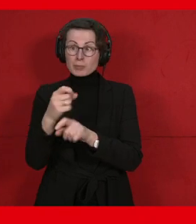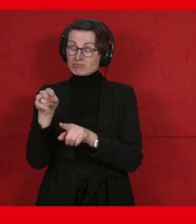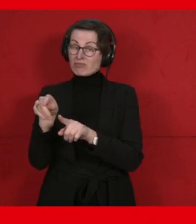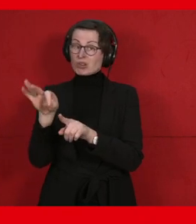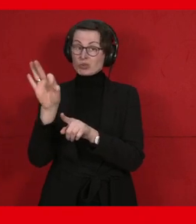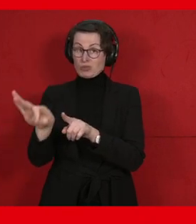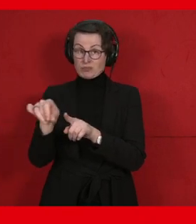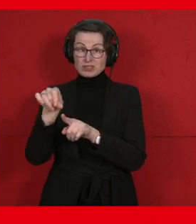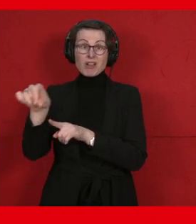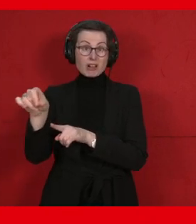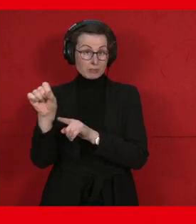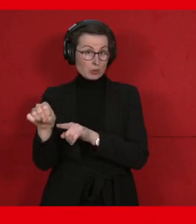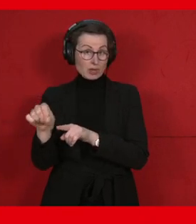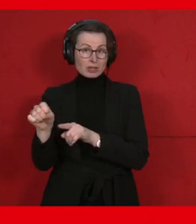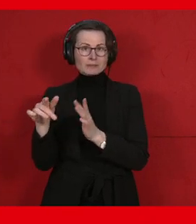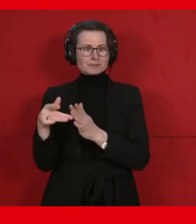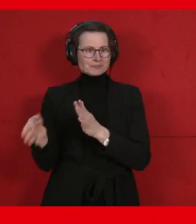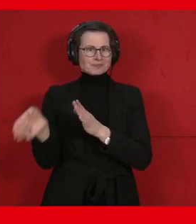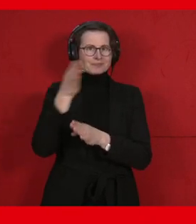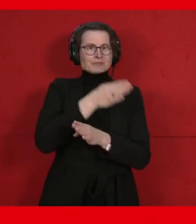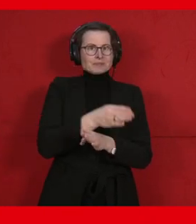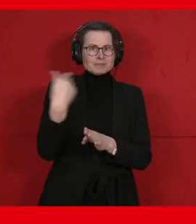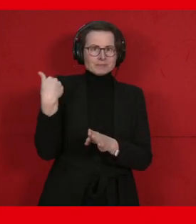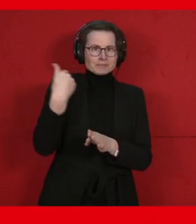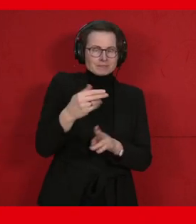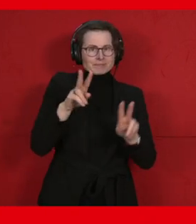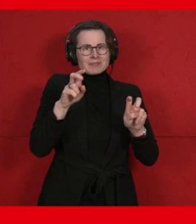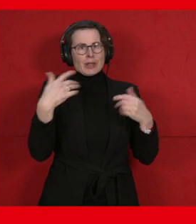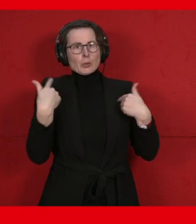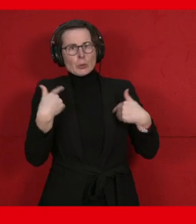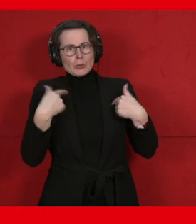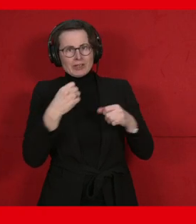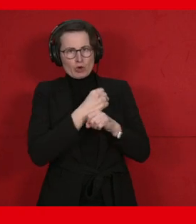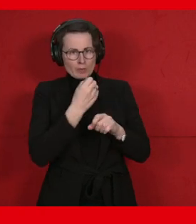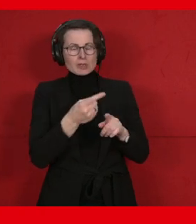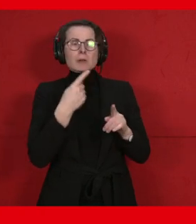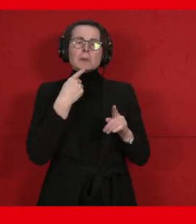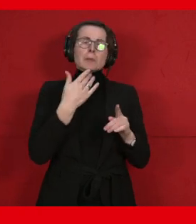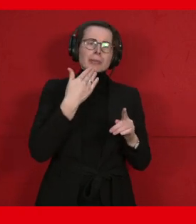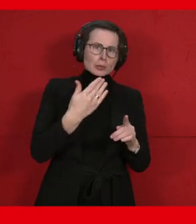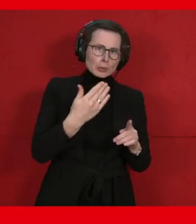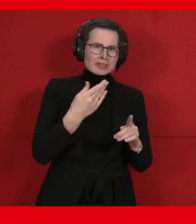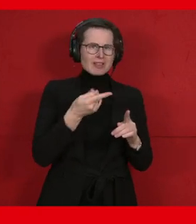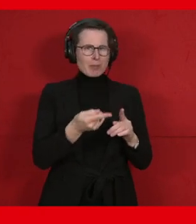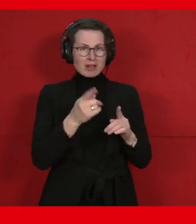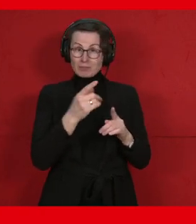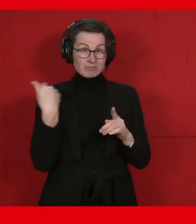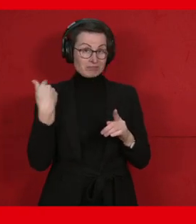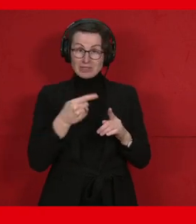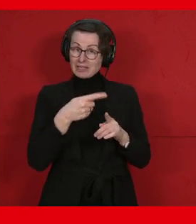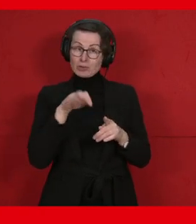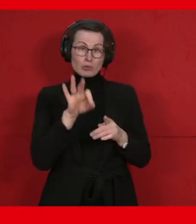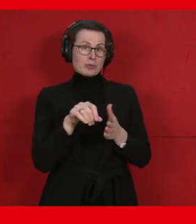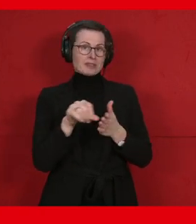bezahlt werden können, weil ein Teil der bisherigen grünen Jobs zwar begrüßt werden, und das ist auch richtig so, aber nicht gut bezahlt